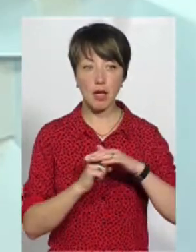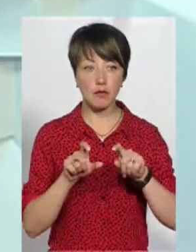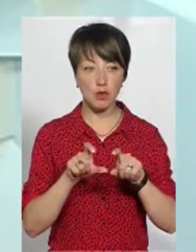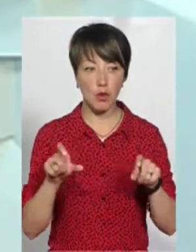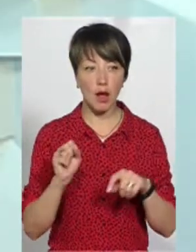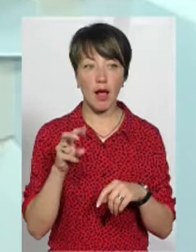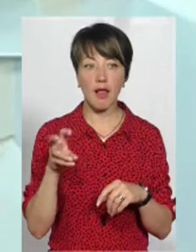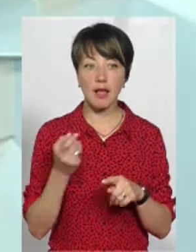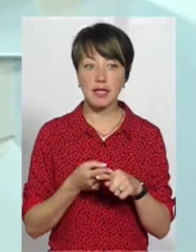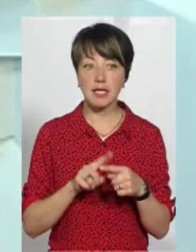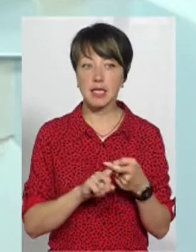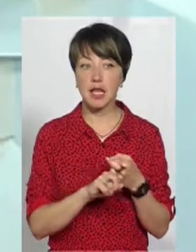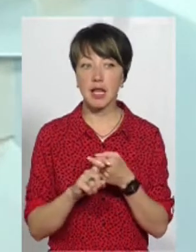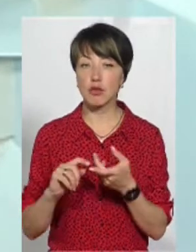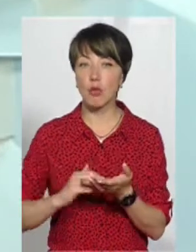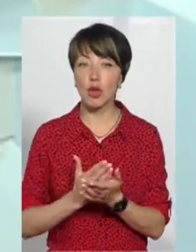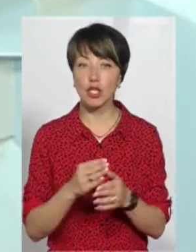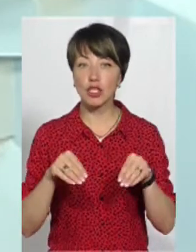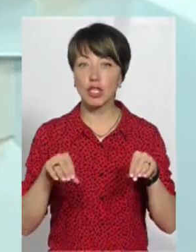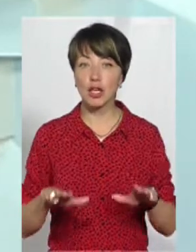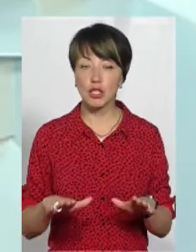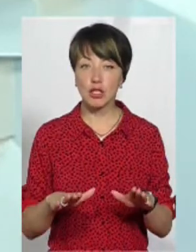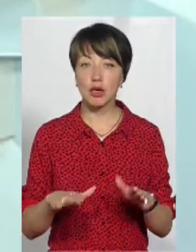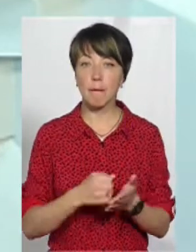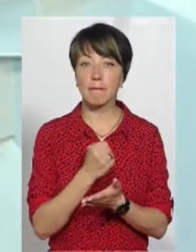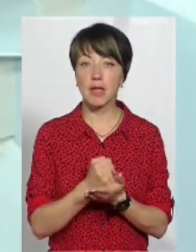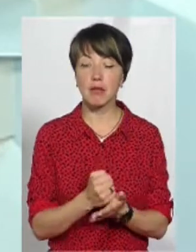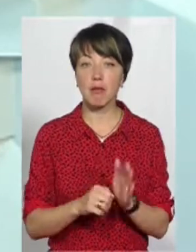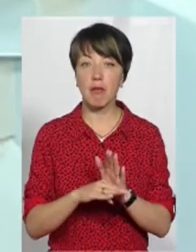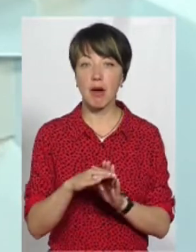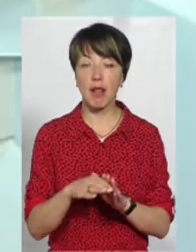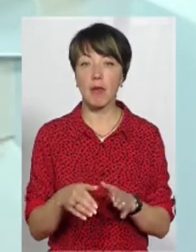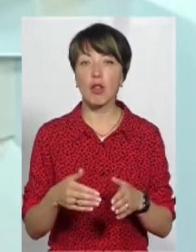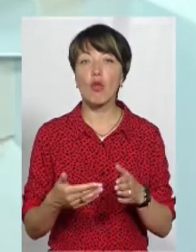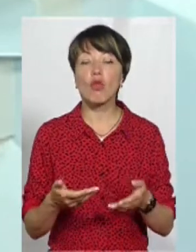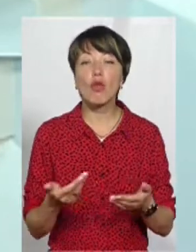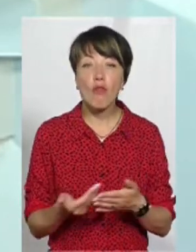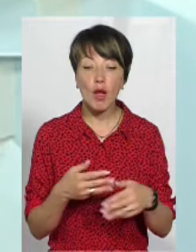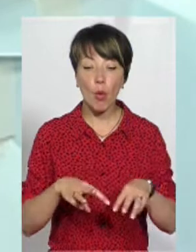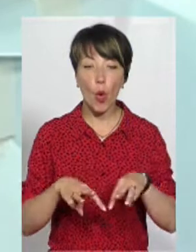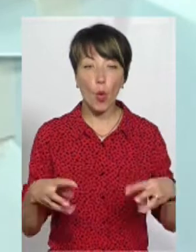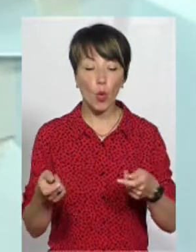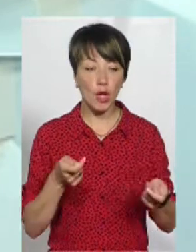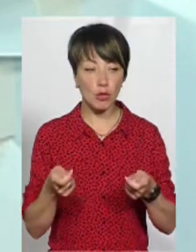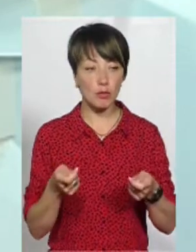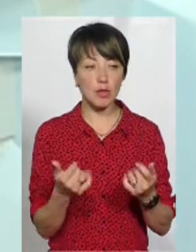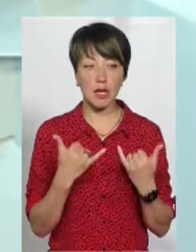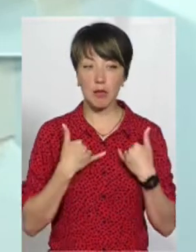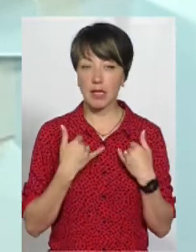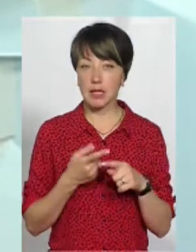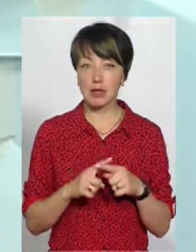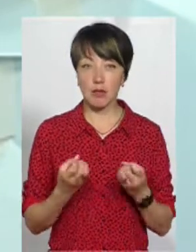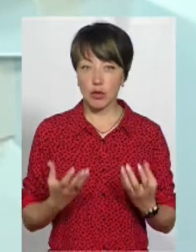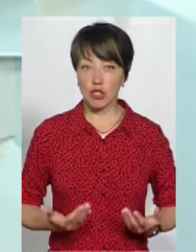школі. Але це залежить від політичних рішень, які будуть прийняті в парламенті і новим урядом. І, звичайно, для мене це